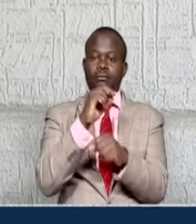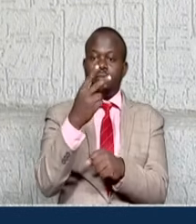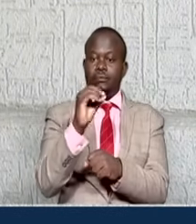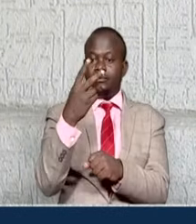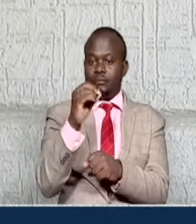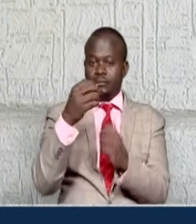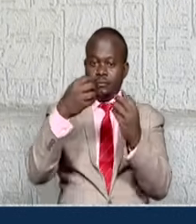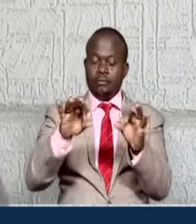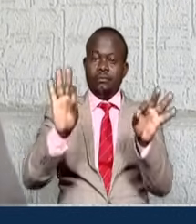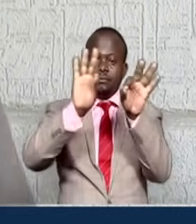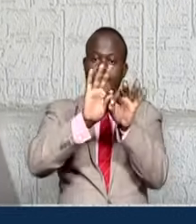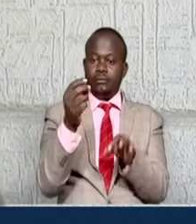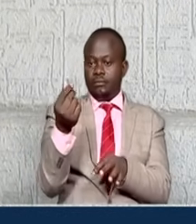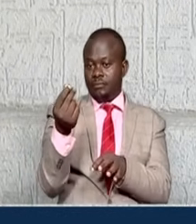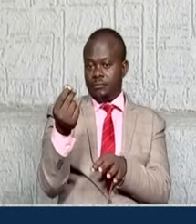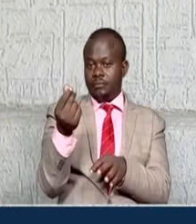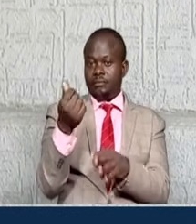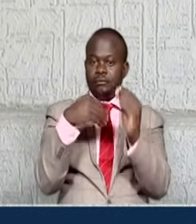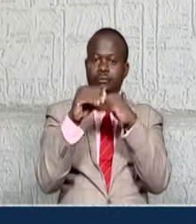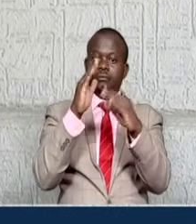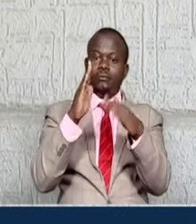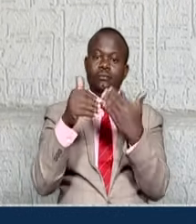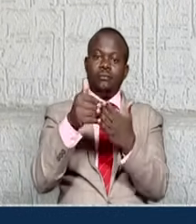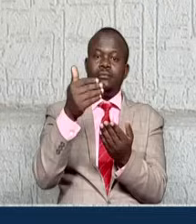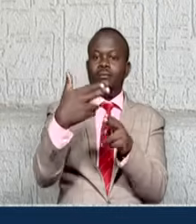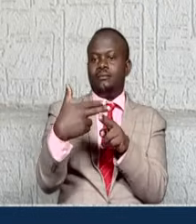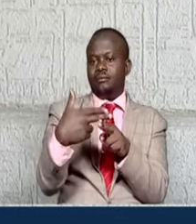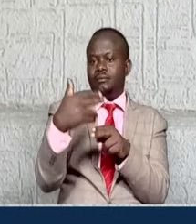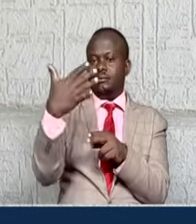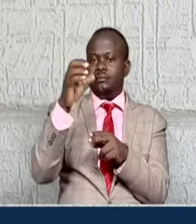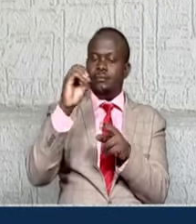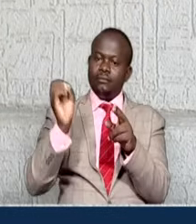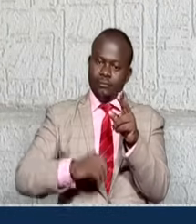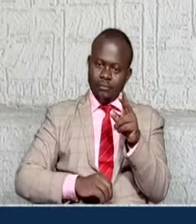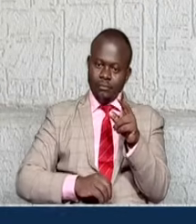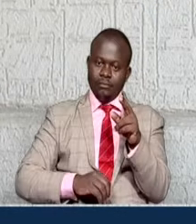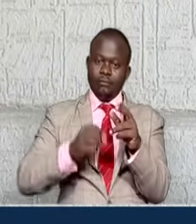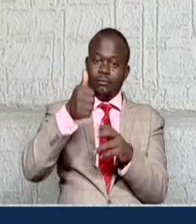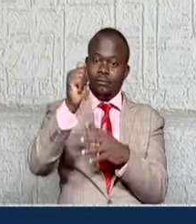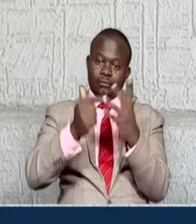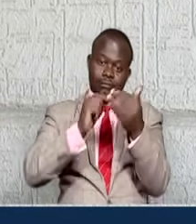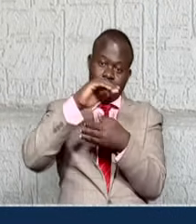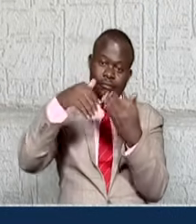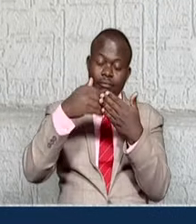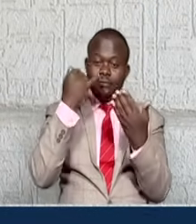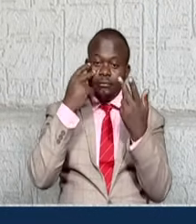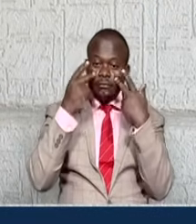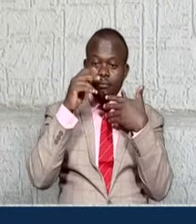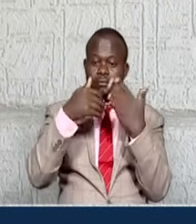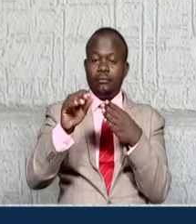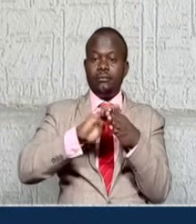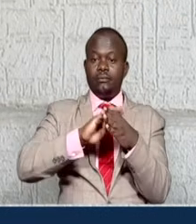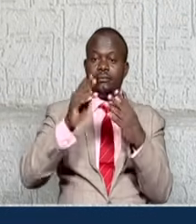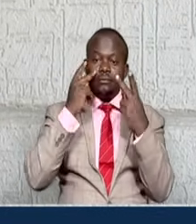inflation cyangwa umuvuduko ku biciro byo ku masoko byari hafi 5% ibyo rero ibona irishoramwe ryabaye mu